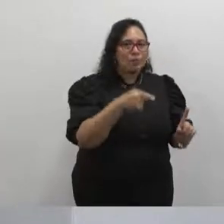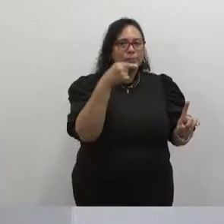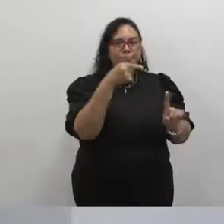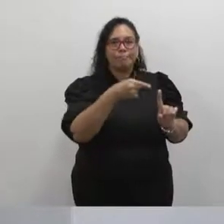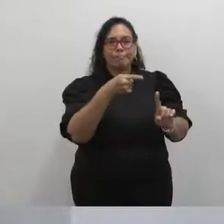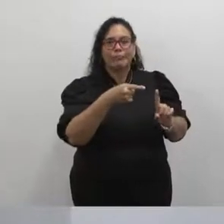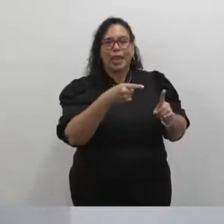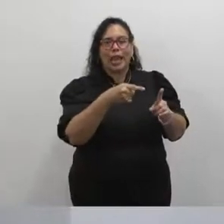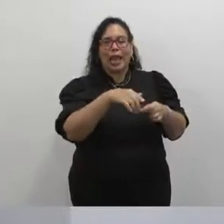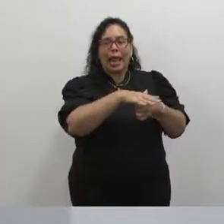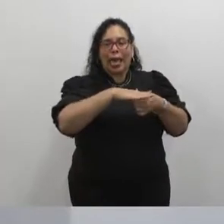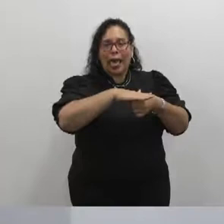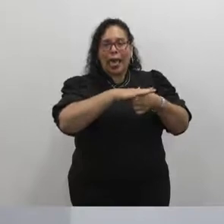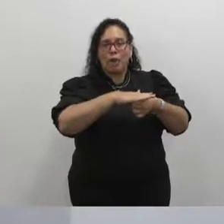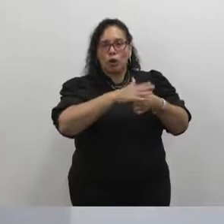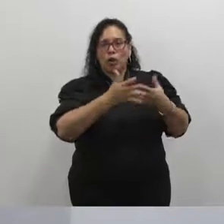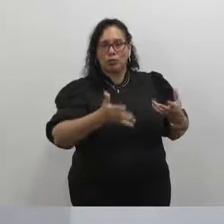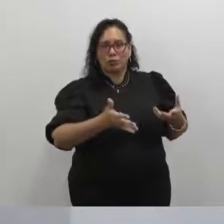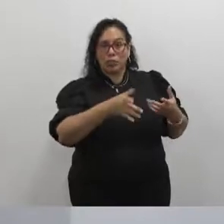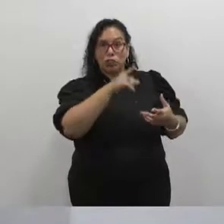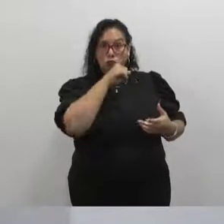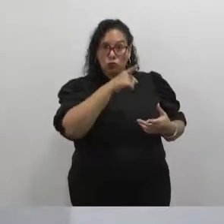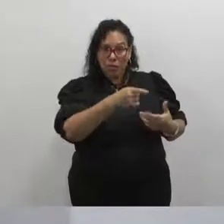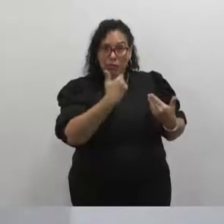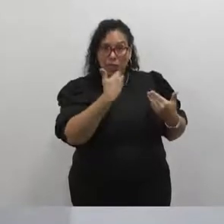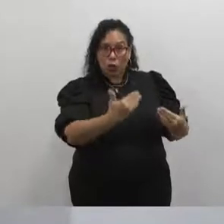chấm phu phum chất khang